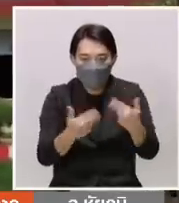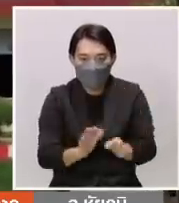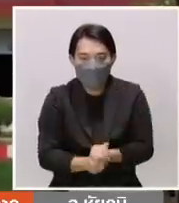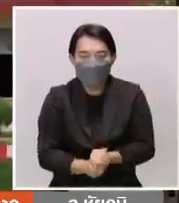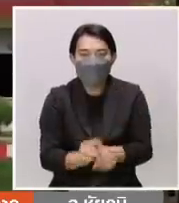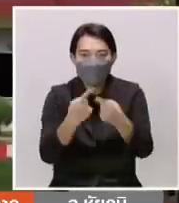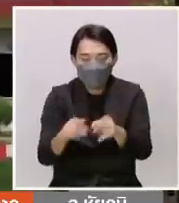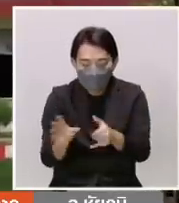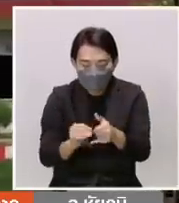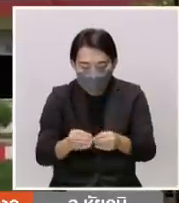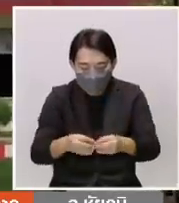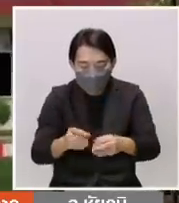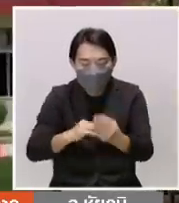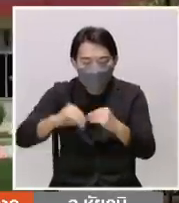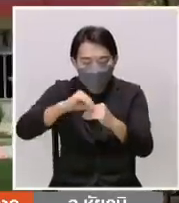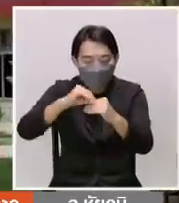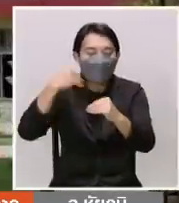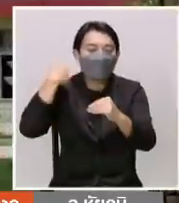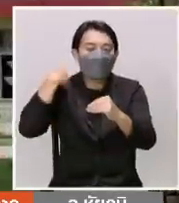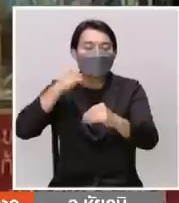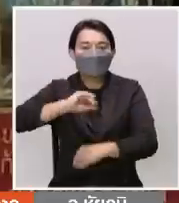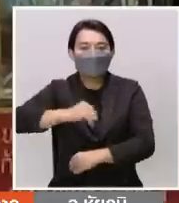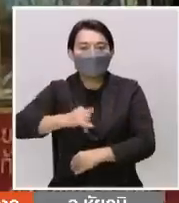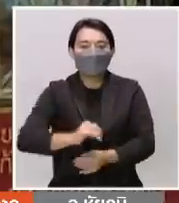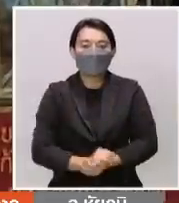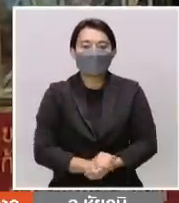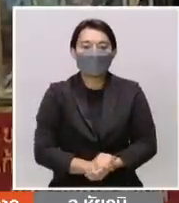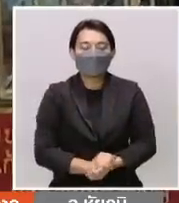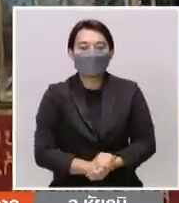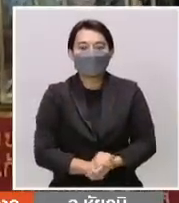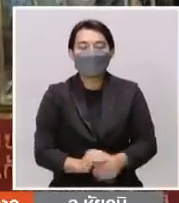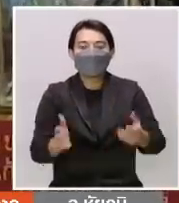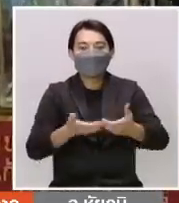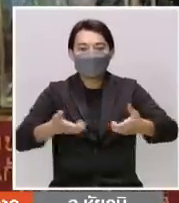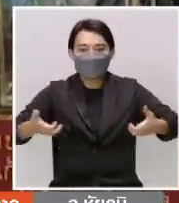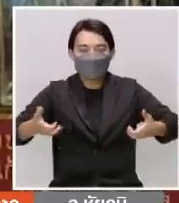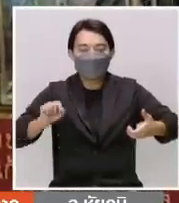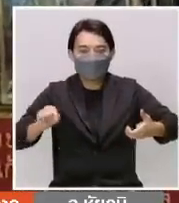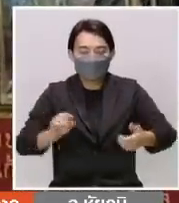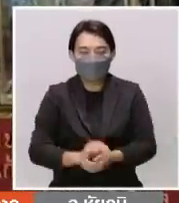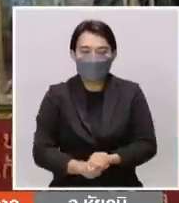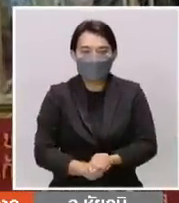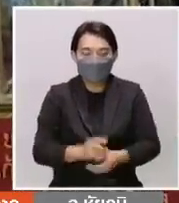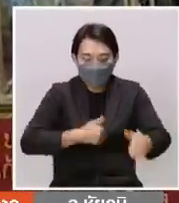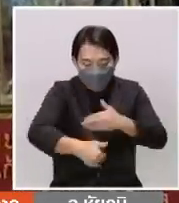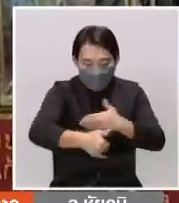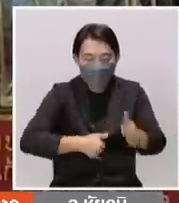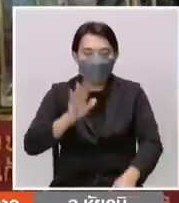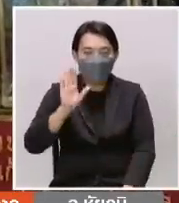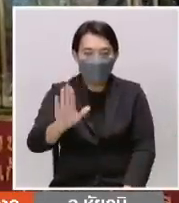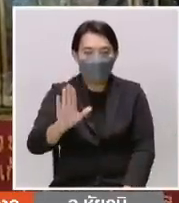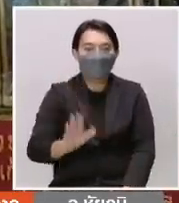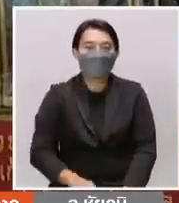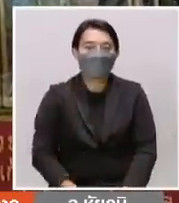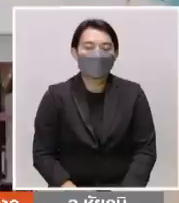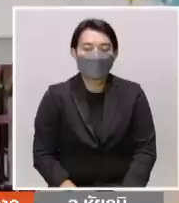อดการติดเชื้ออาจจะเพิ่มขึ้นอย่างต่อเนื่องนอกจากนี้มีคำสั่งให้แยกกักตัวและห้ามเข้าออกเรือนจำทั้งหมดแล้วค่ะย้ำ